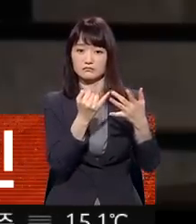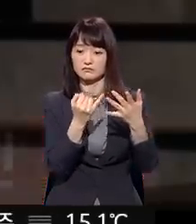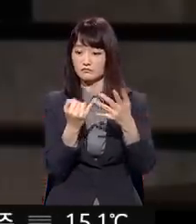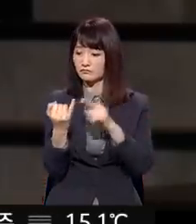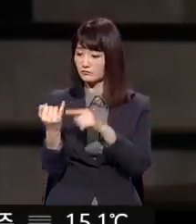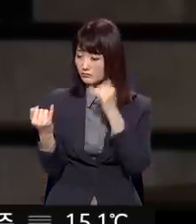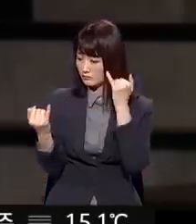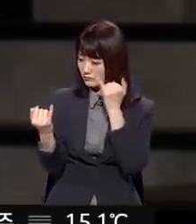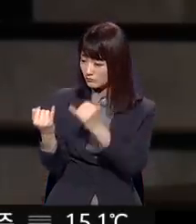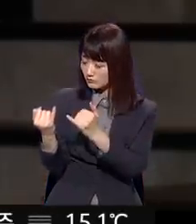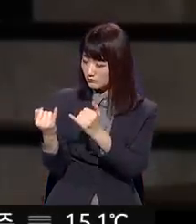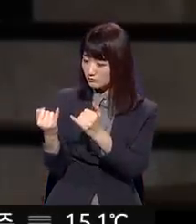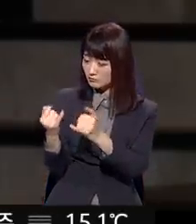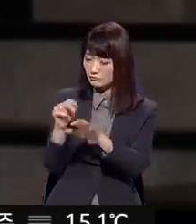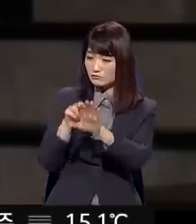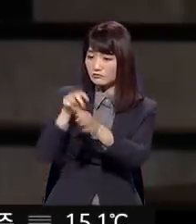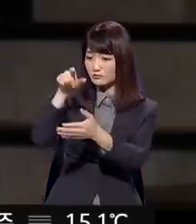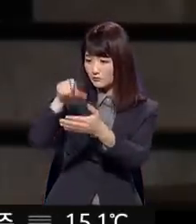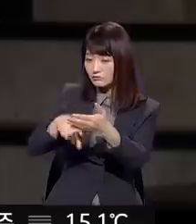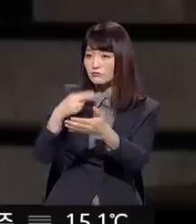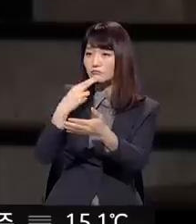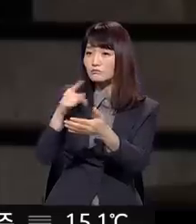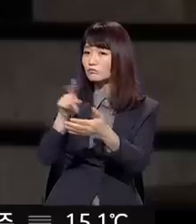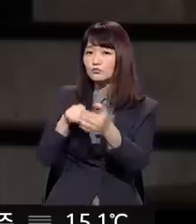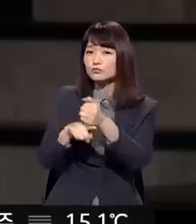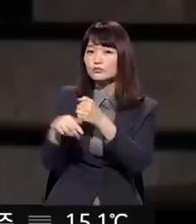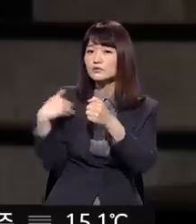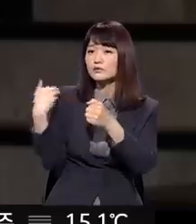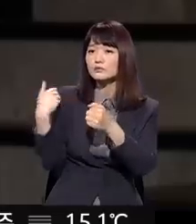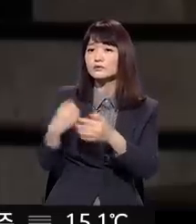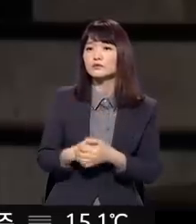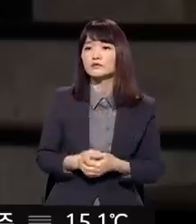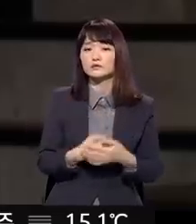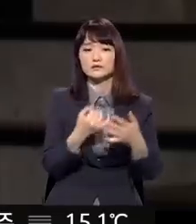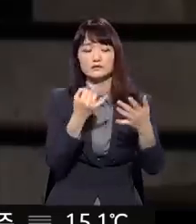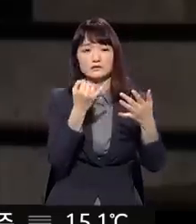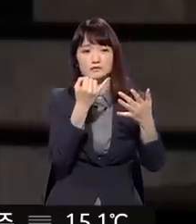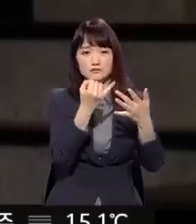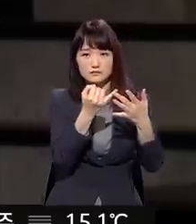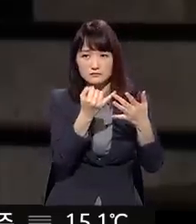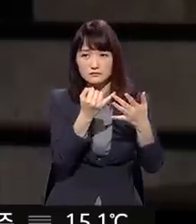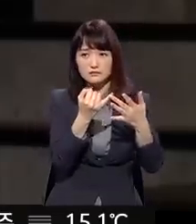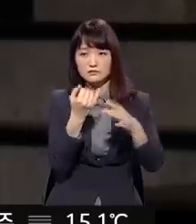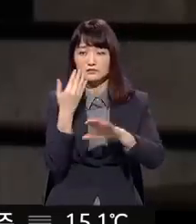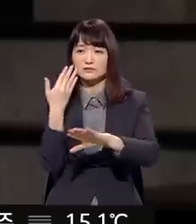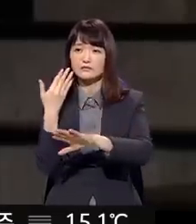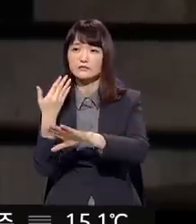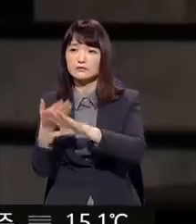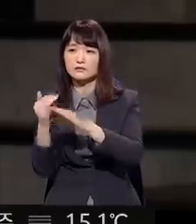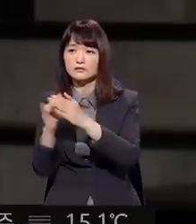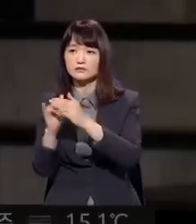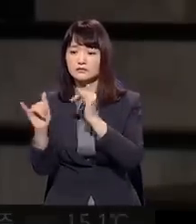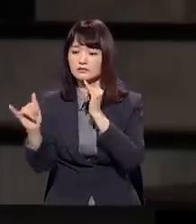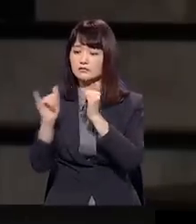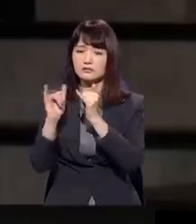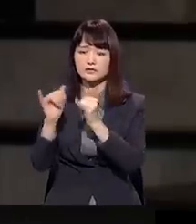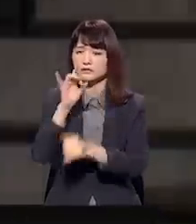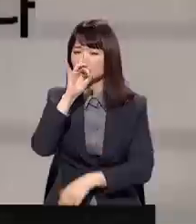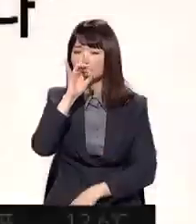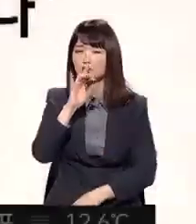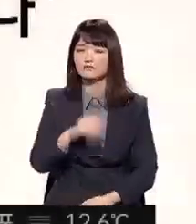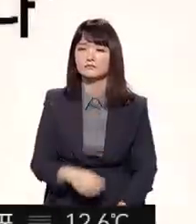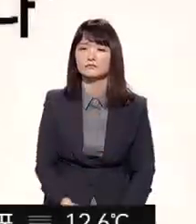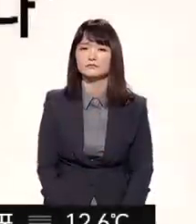근데 사연은 어떤 사연인지 모르지만 몇 년 동안 이 셋째 딸과 다른 가족들은 연락이 전혀 안 하고 있던